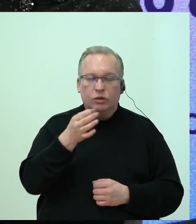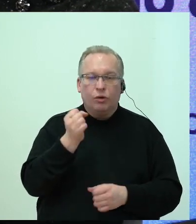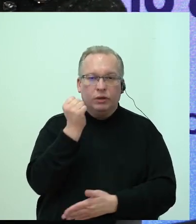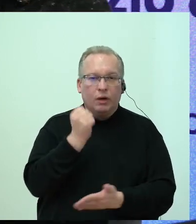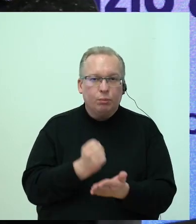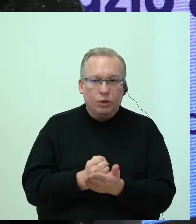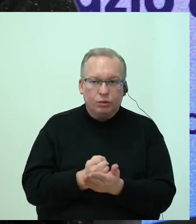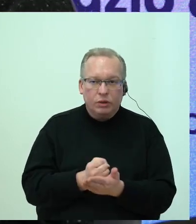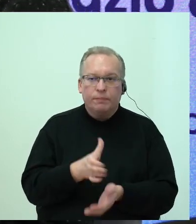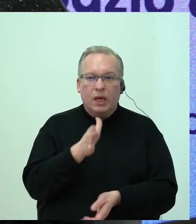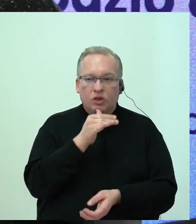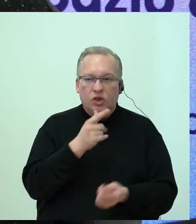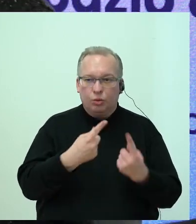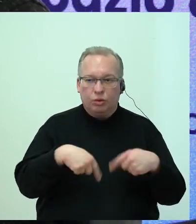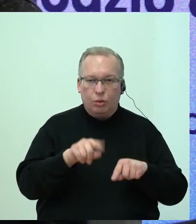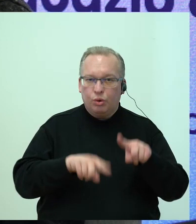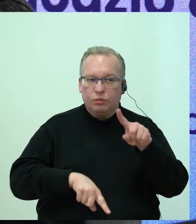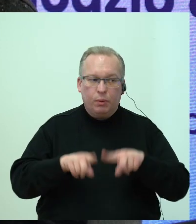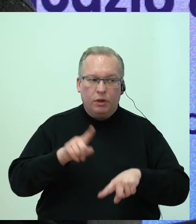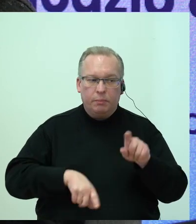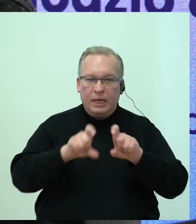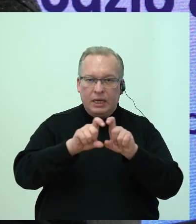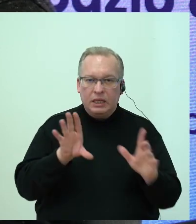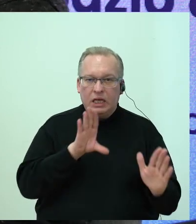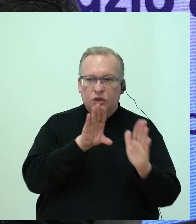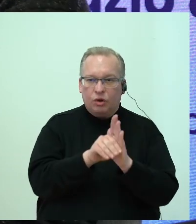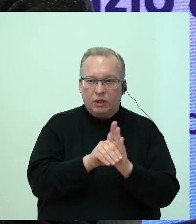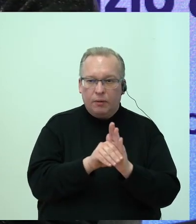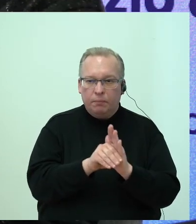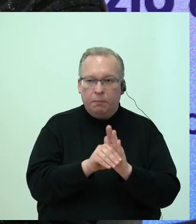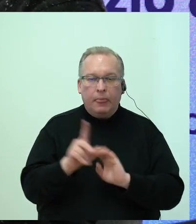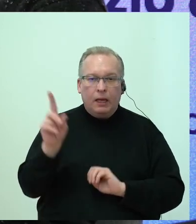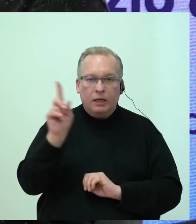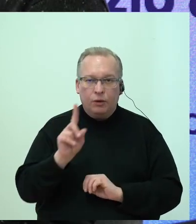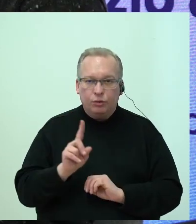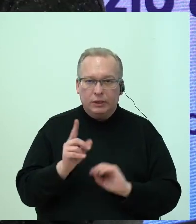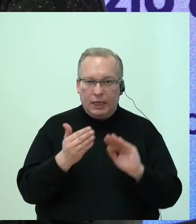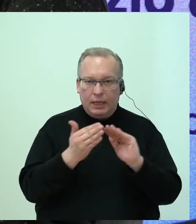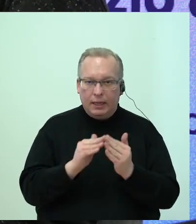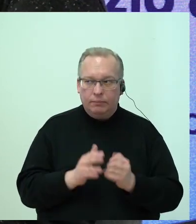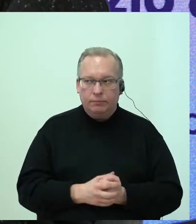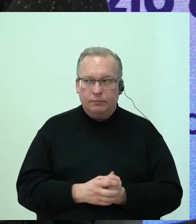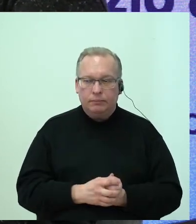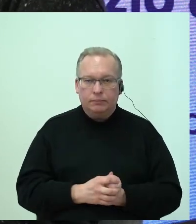darbuotojas Žydų tautos politikos institute Jeruzalėje.